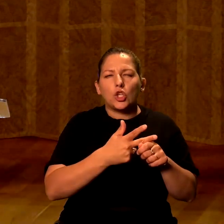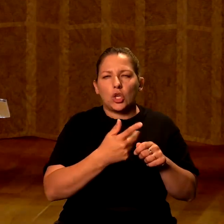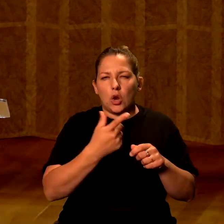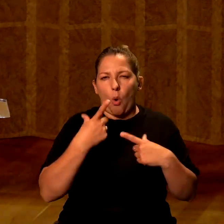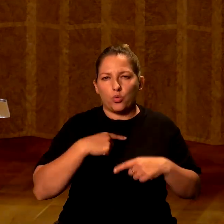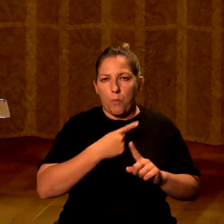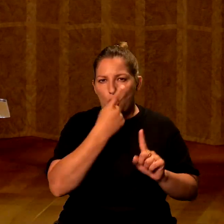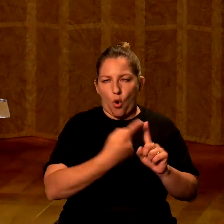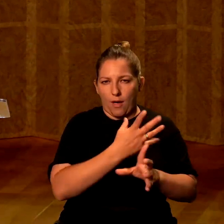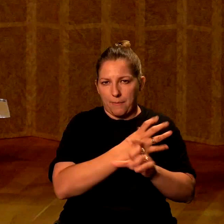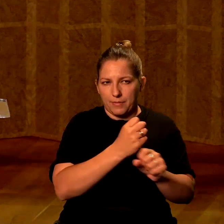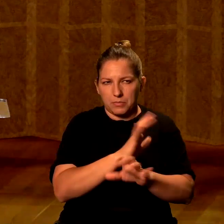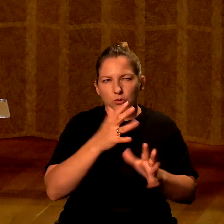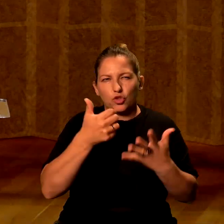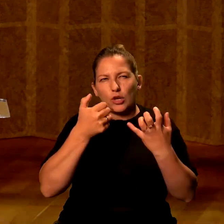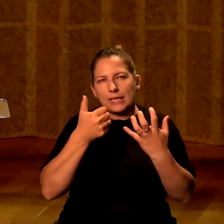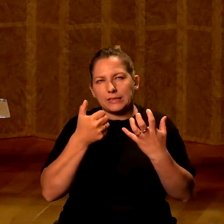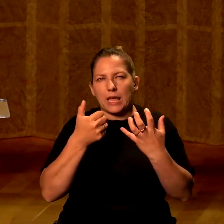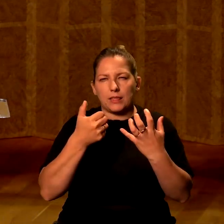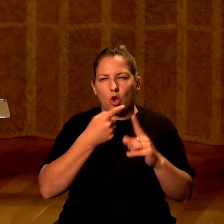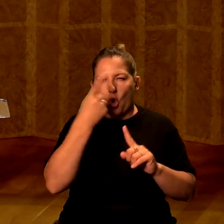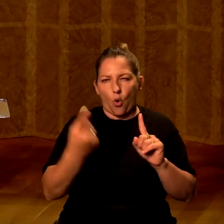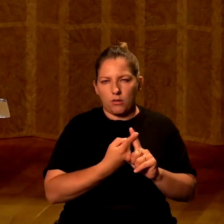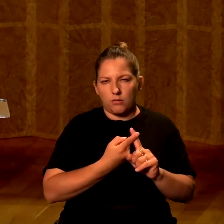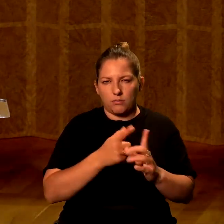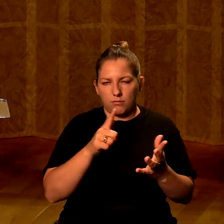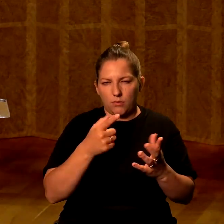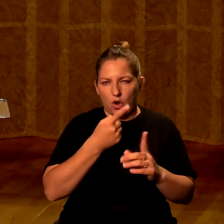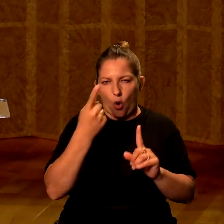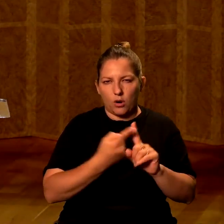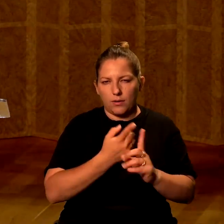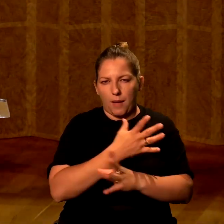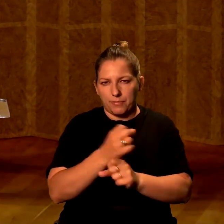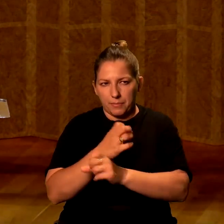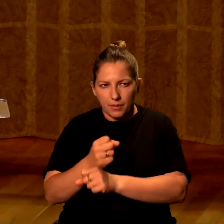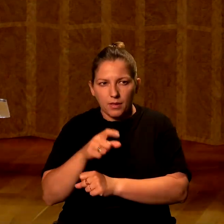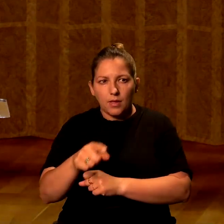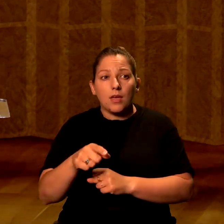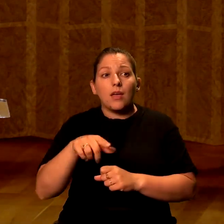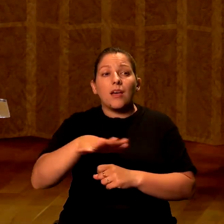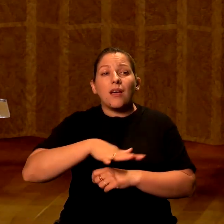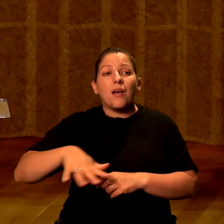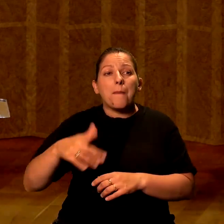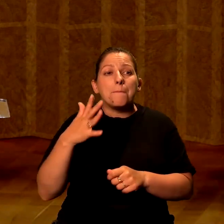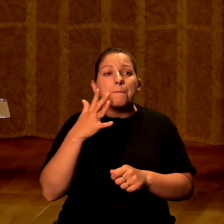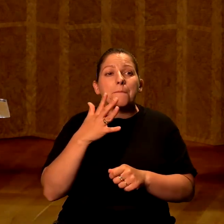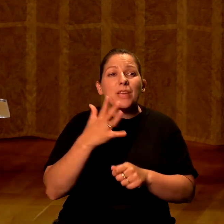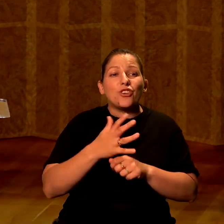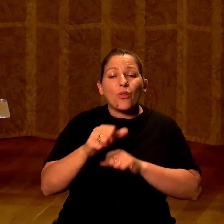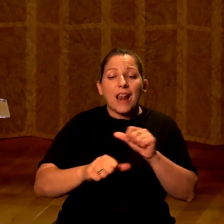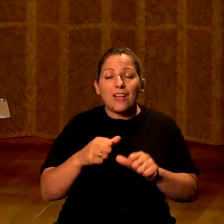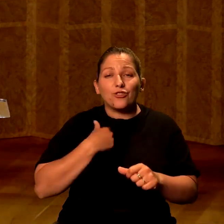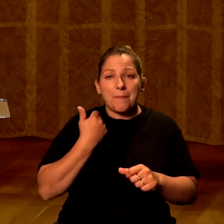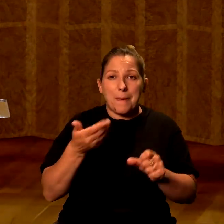jakieś 600 osób może w skali roku, to dla 30 tysięcy placówek edukacyjnych potrzebujemy 50 lat, żeby tych